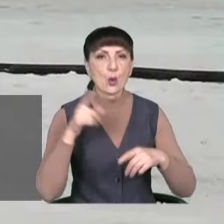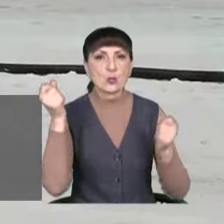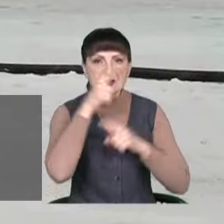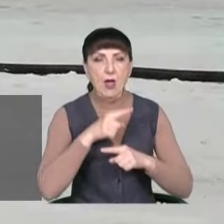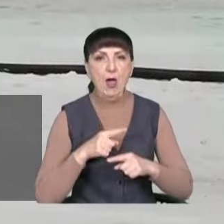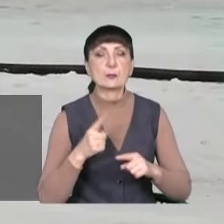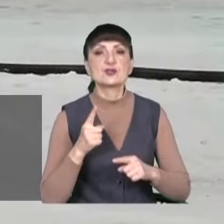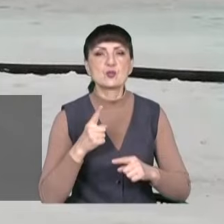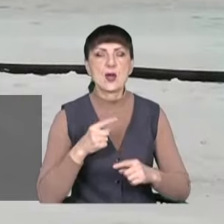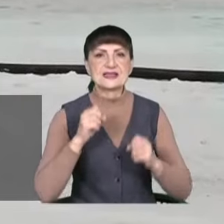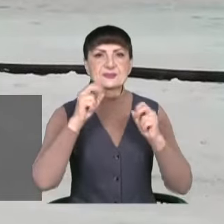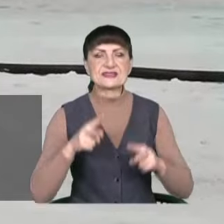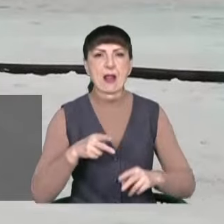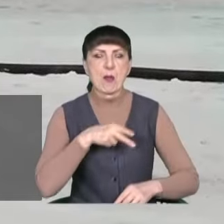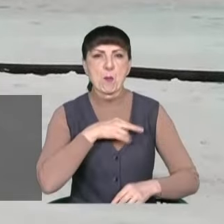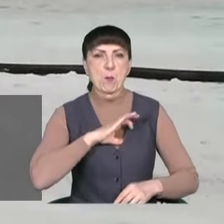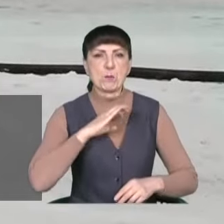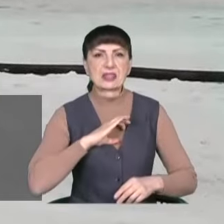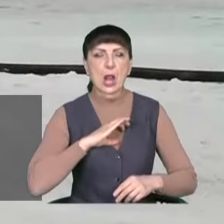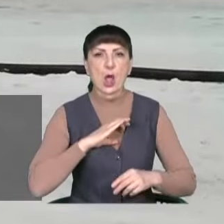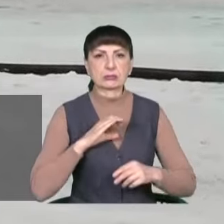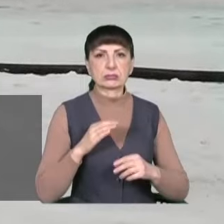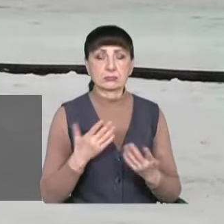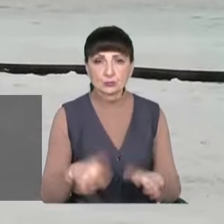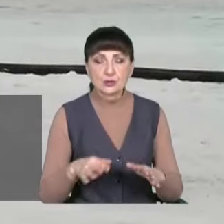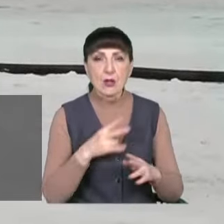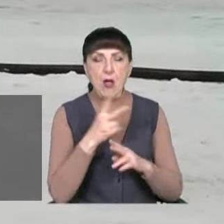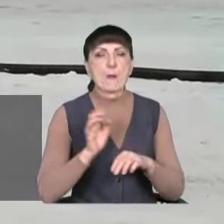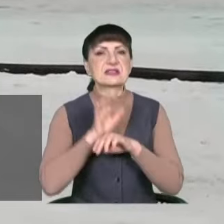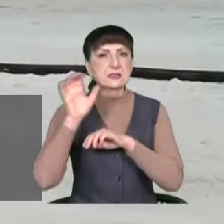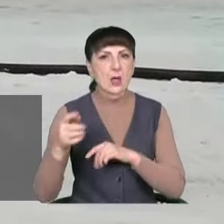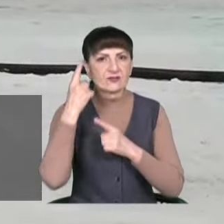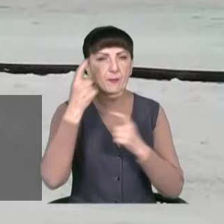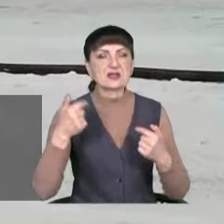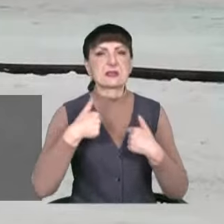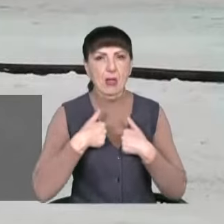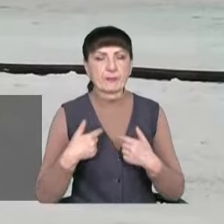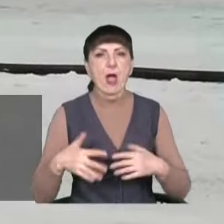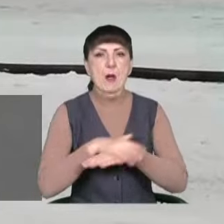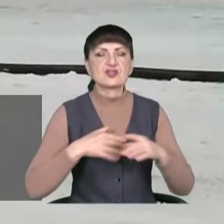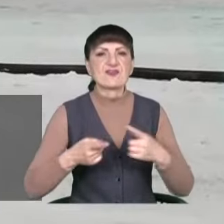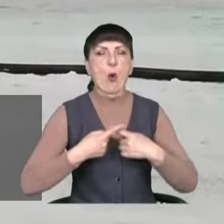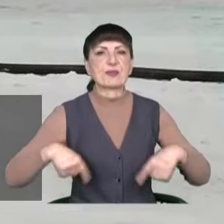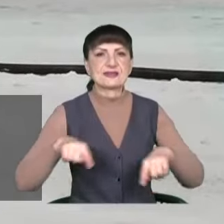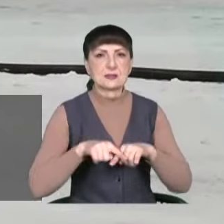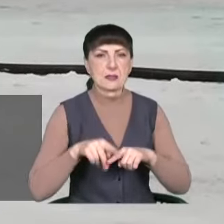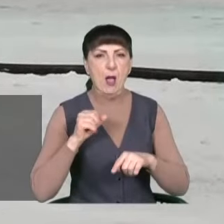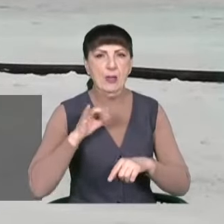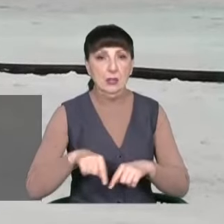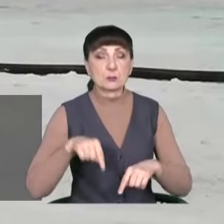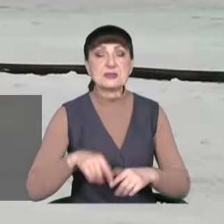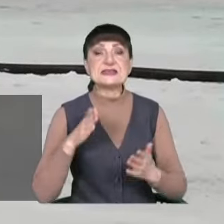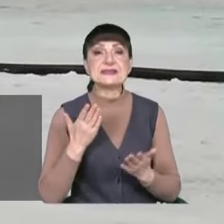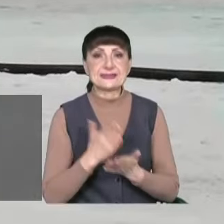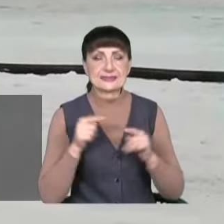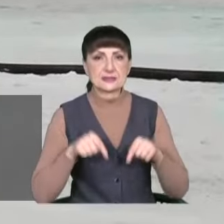тому же смертному медальону, да, то они присылают информацию нам, в общественное объединение «Атамным Аманаты». Мы здесь уже на